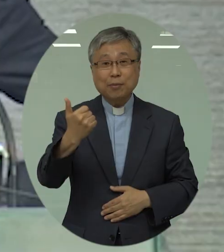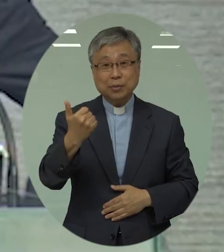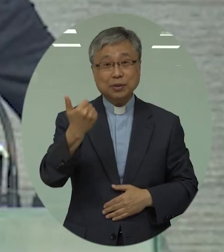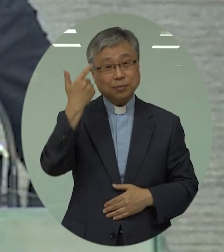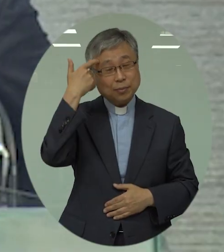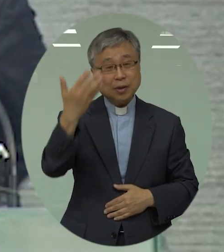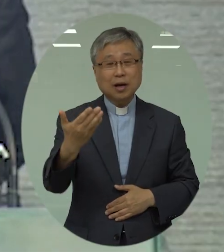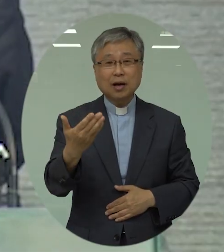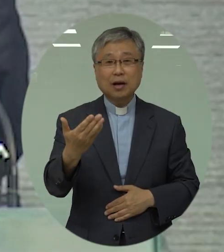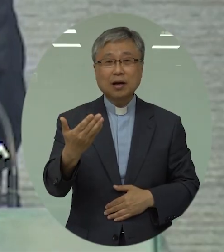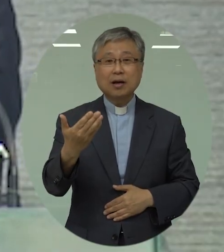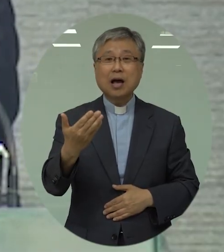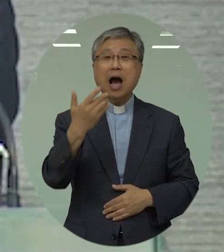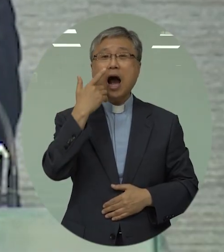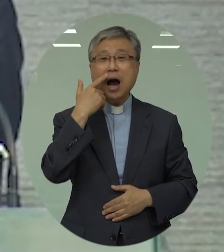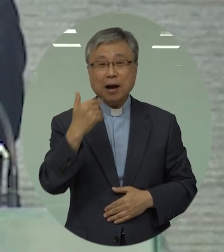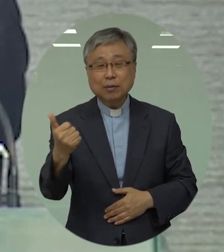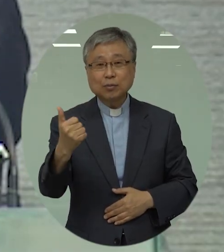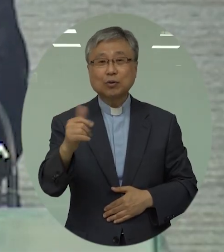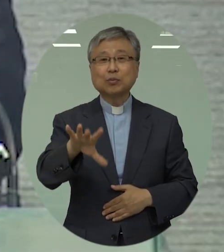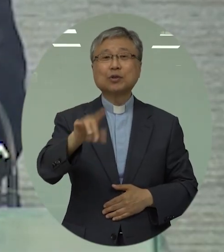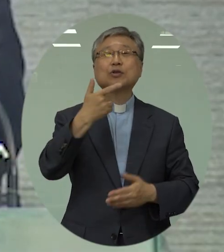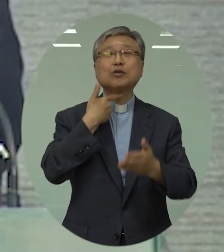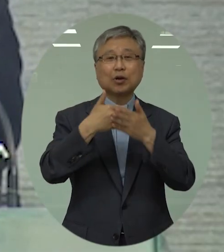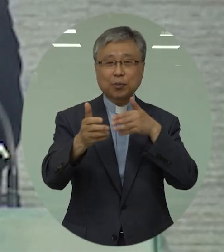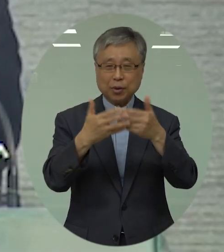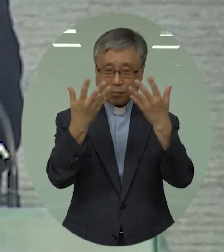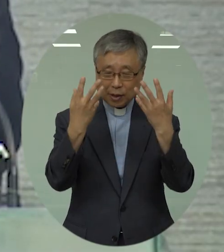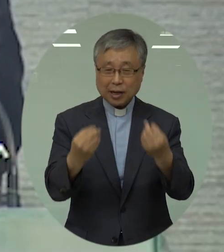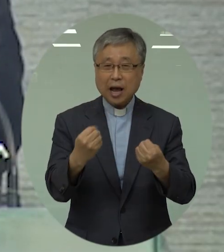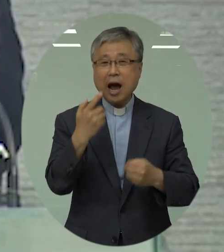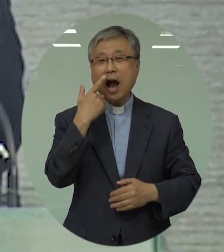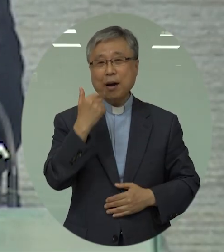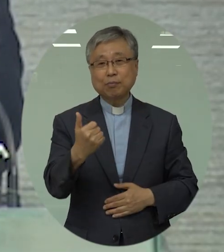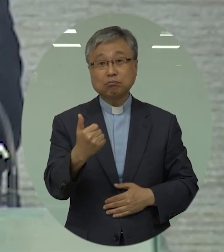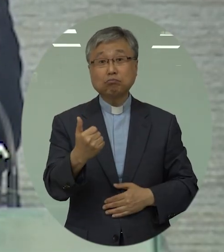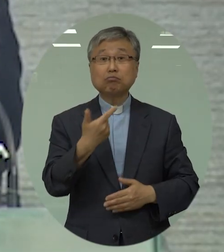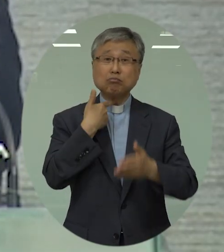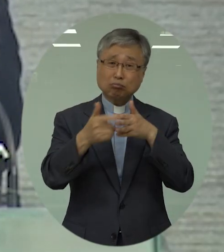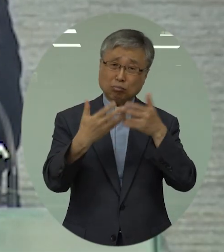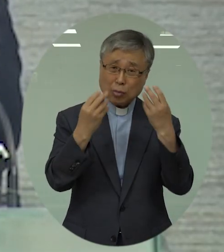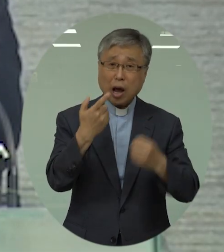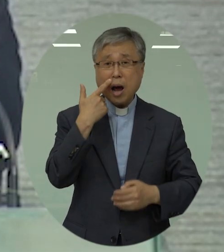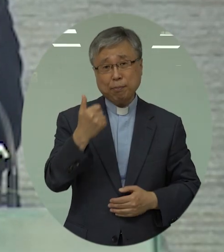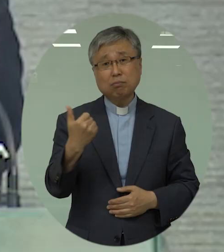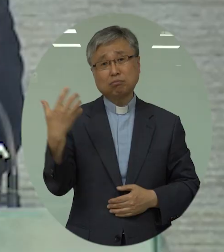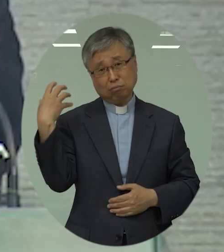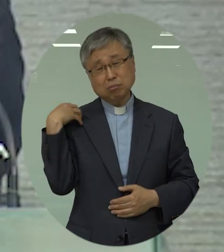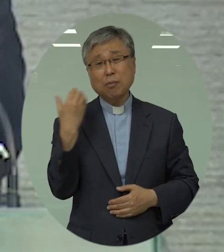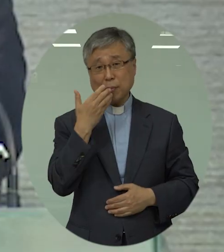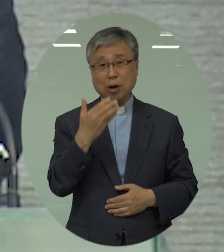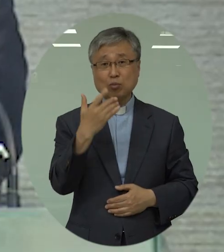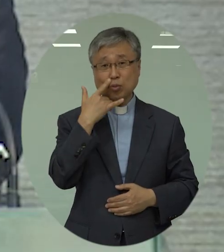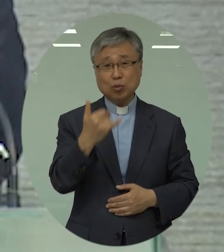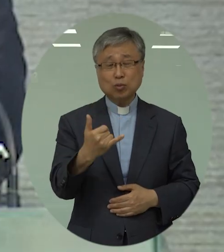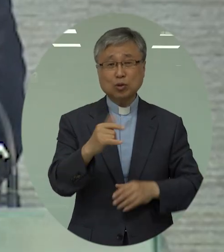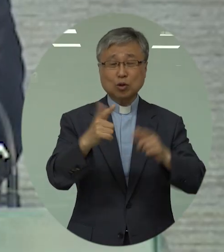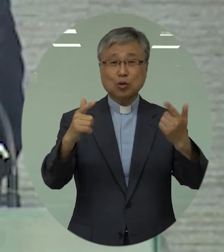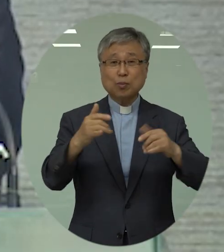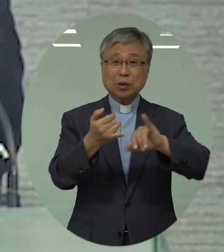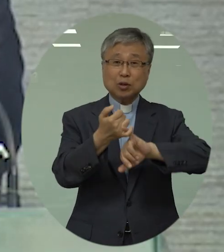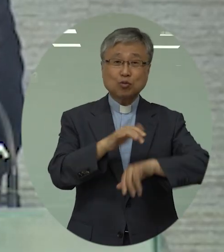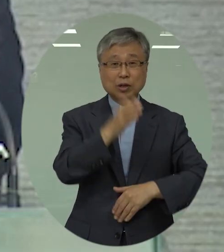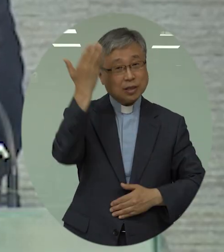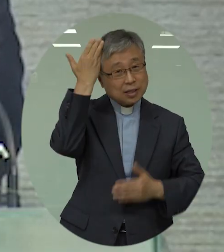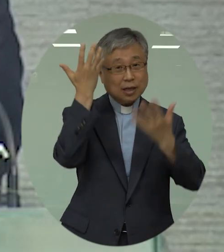영적 아비라는 것은 그 다음에 아비는 우선 경험이 많아야 아비예요. 그러니까 아비 노릇할 수가 있어요. 우리 부모님들이 반드시 우리보다